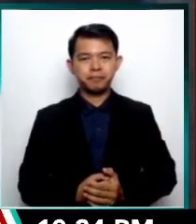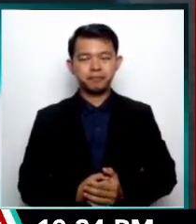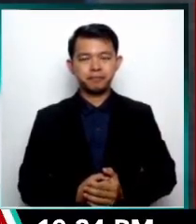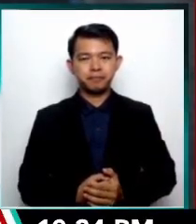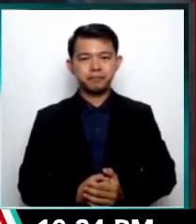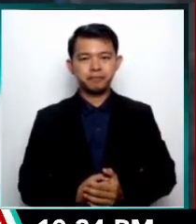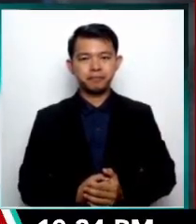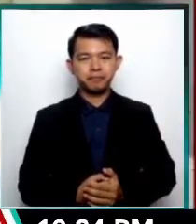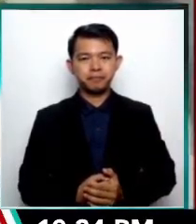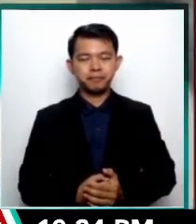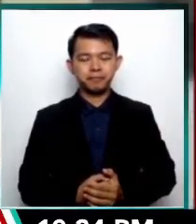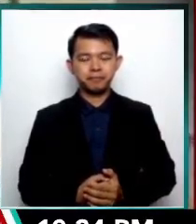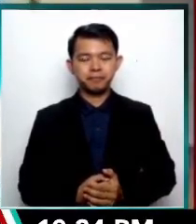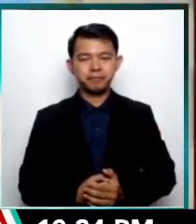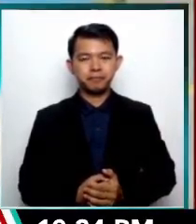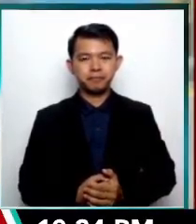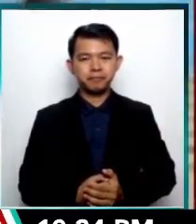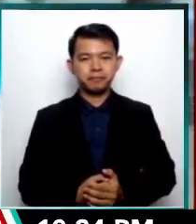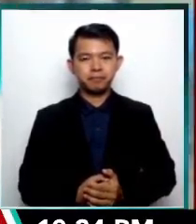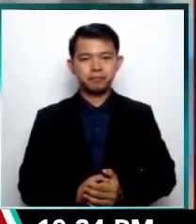Matapos makipag-picture,